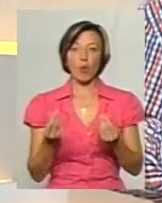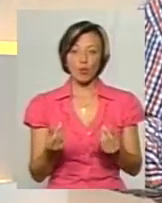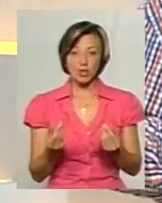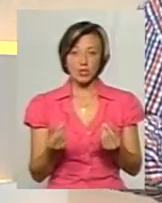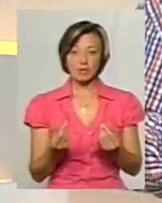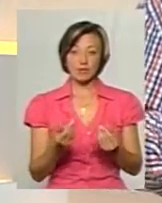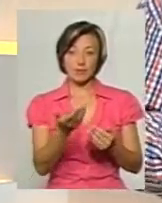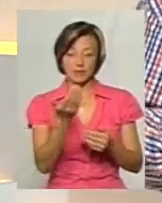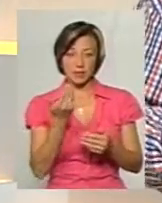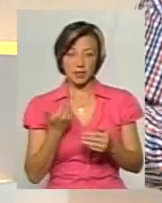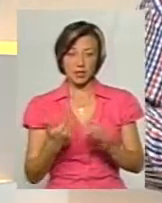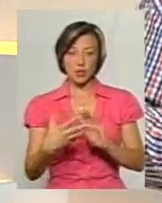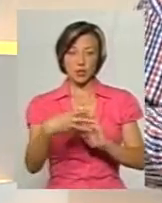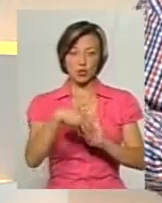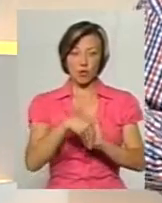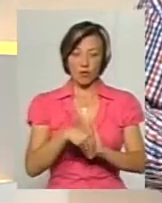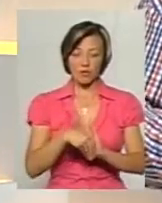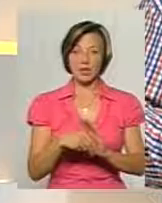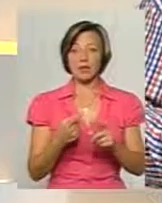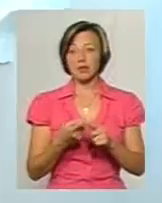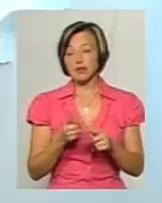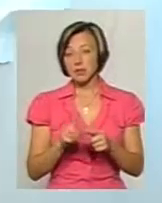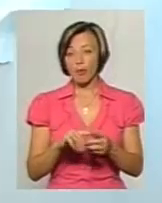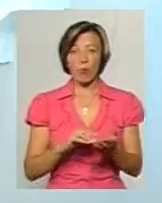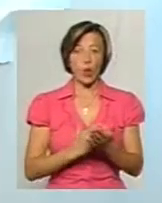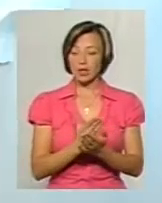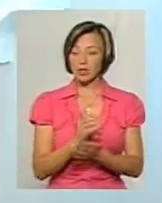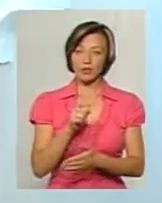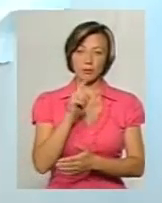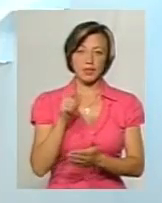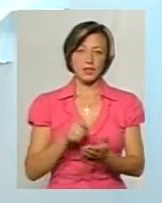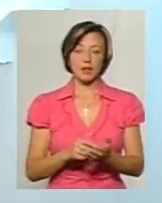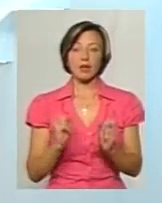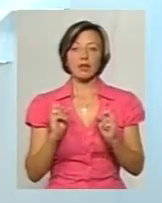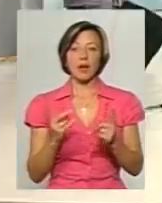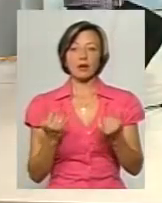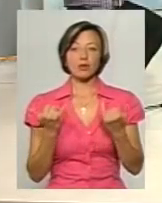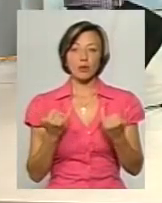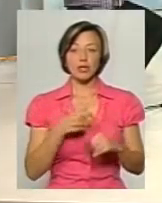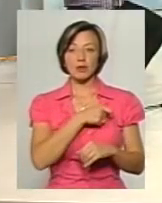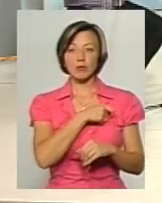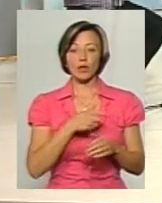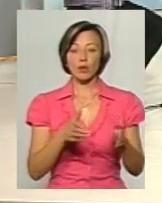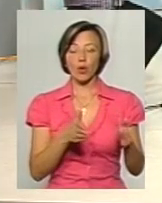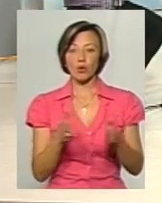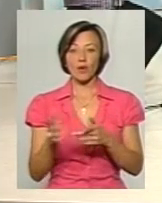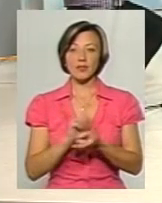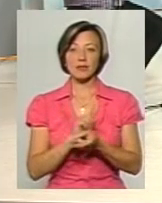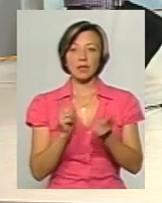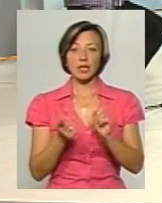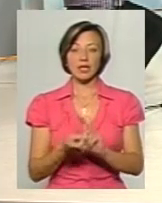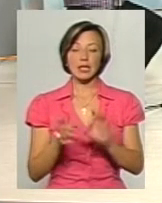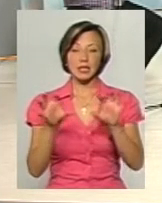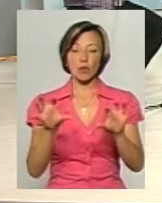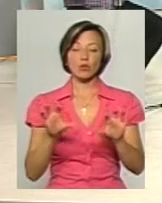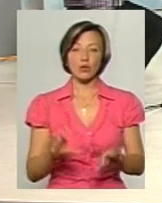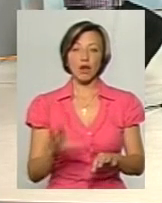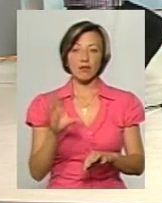прийшли ззовні. Але це знову ж політичне питання. І на сьогоднішній день, наскільки сьогодні ті депутати готові змінити законодавство для того,